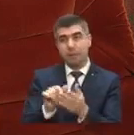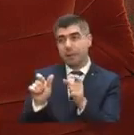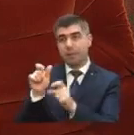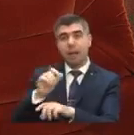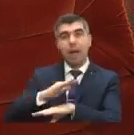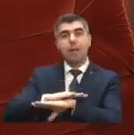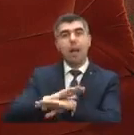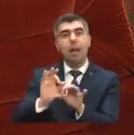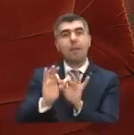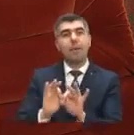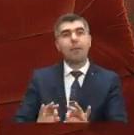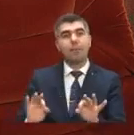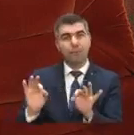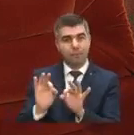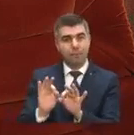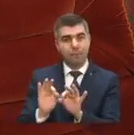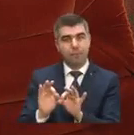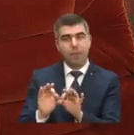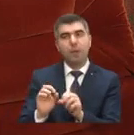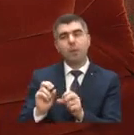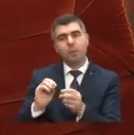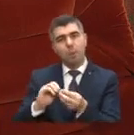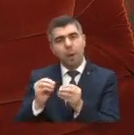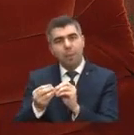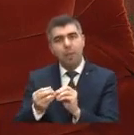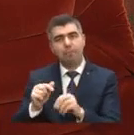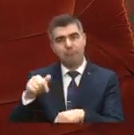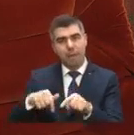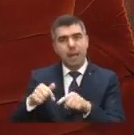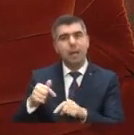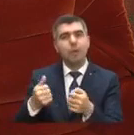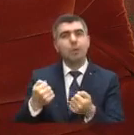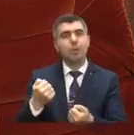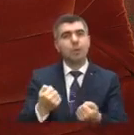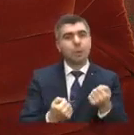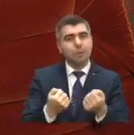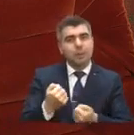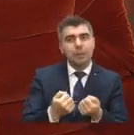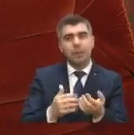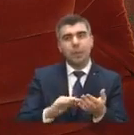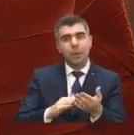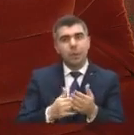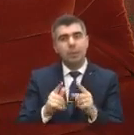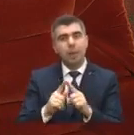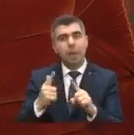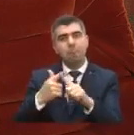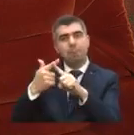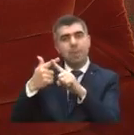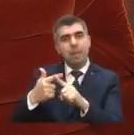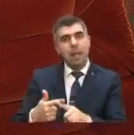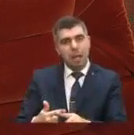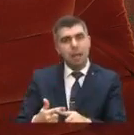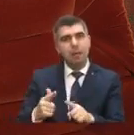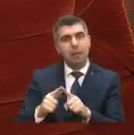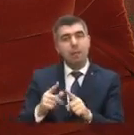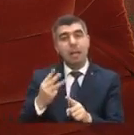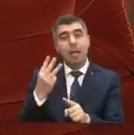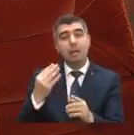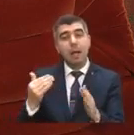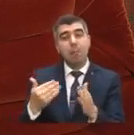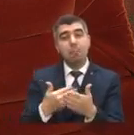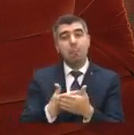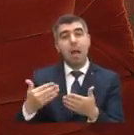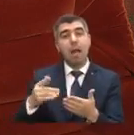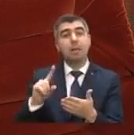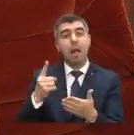هي مرتبطة بالعربات وبالطرقات. نشتغل على أنه في إطار الميزانية اللي كاينة ديال حوالي 3 مليار ديال الدرهم.